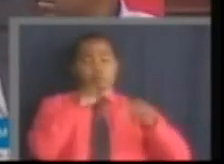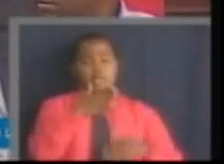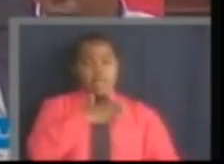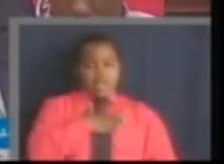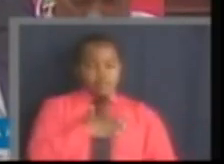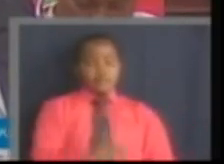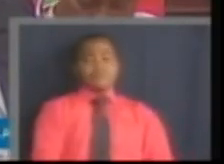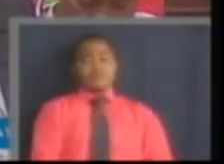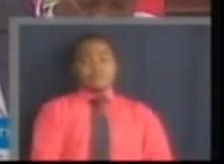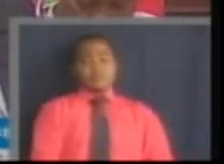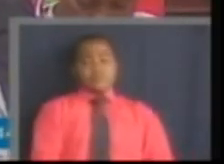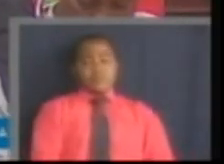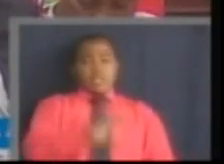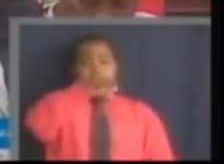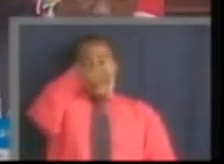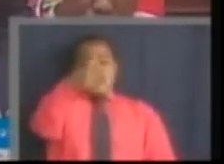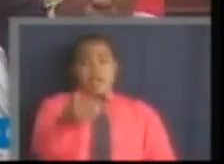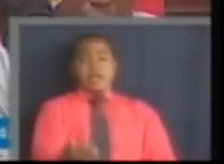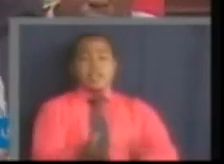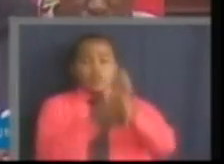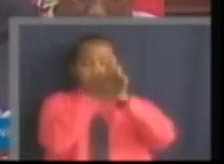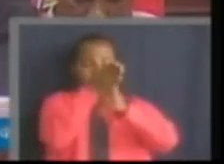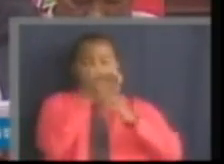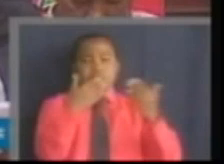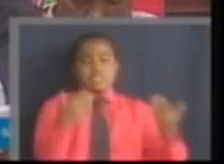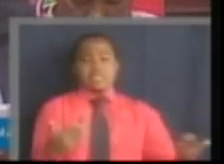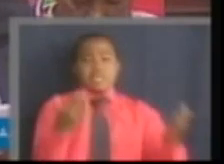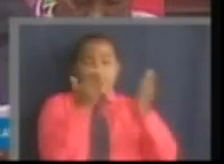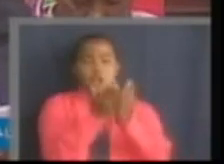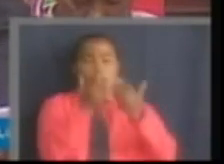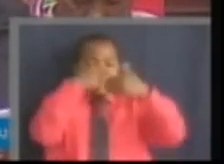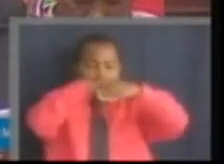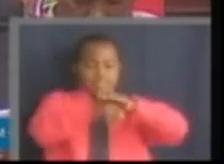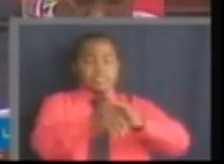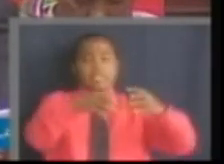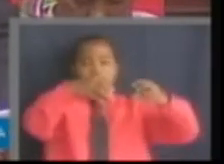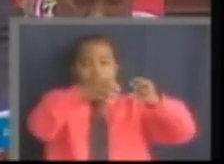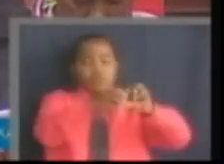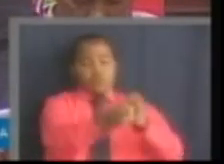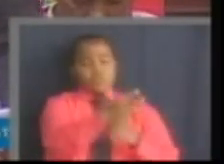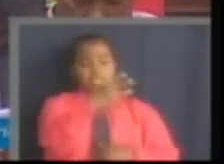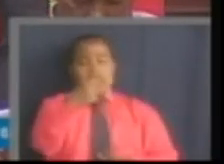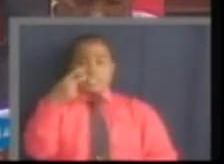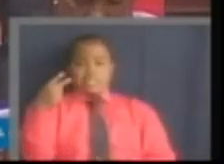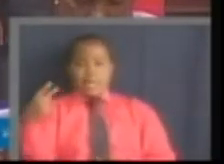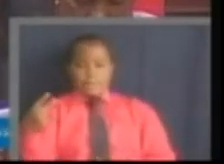Mheshimiwa mwenyekiti, baada ya utangulizi huo, naomba nijielekeze kwenye kile kifungu cha 32.1 ambacho